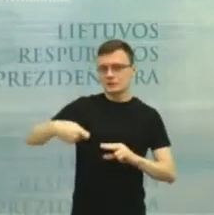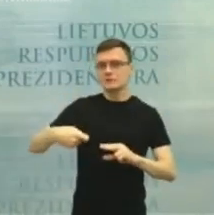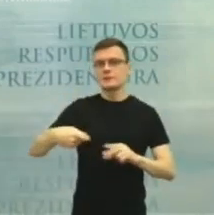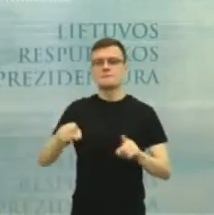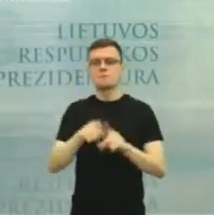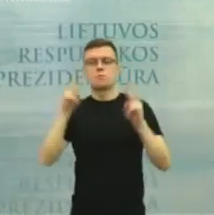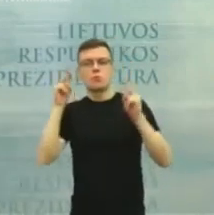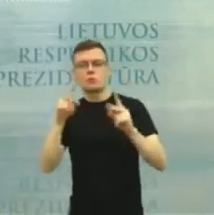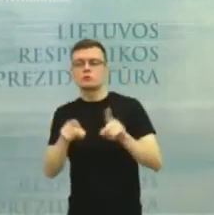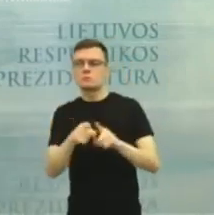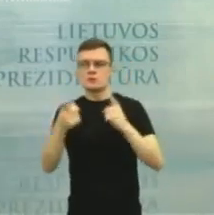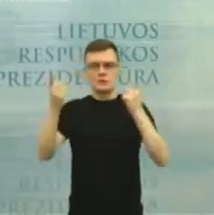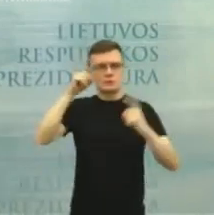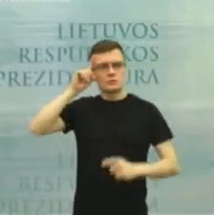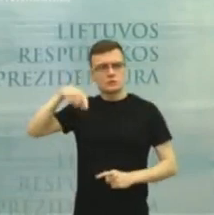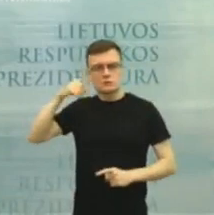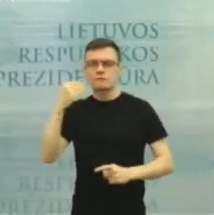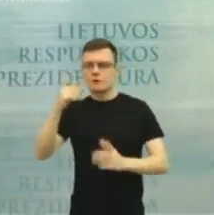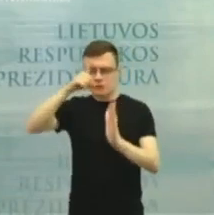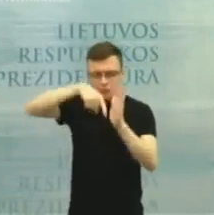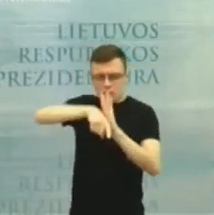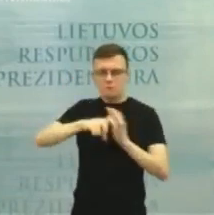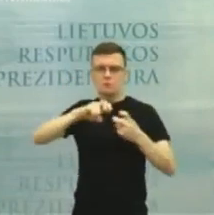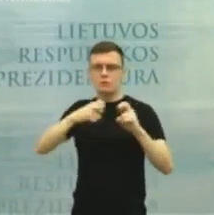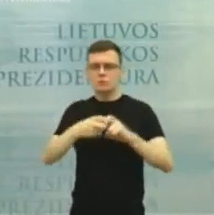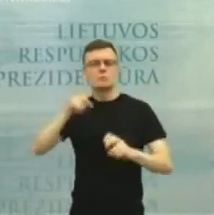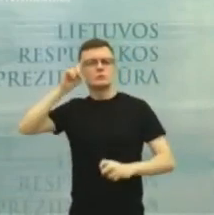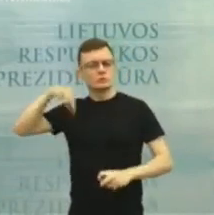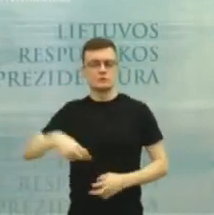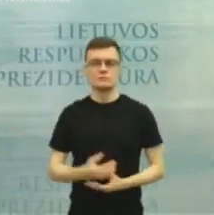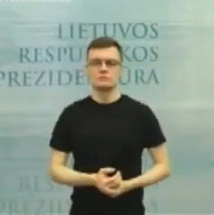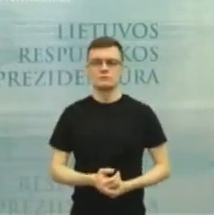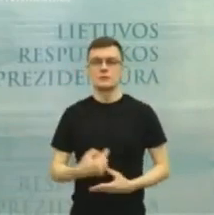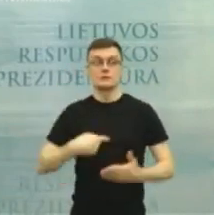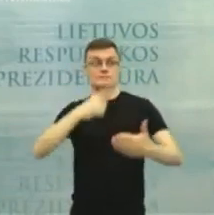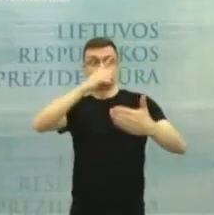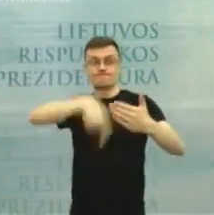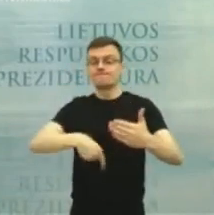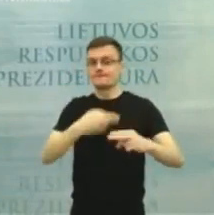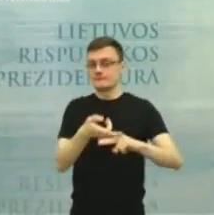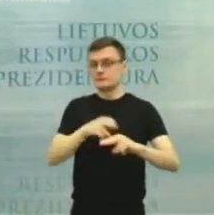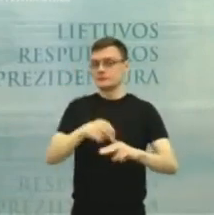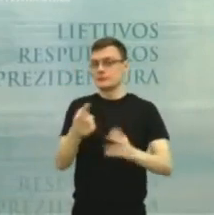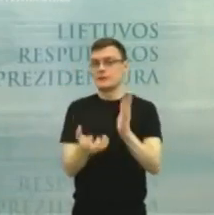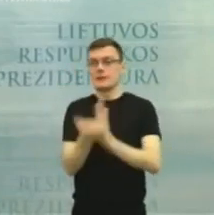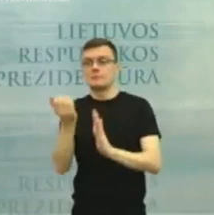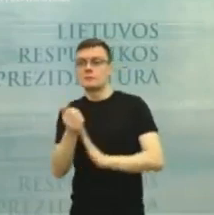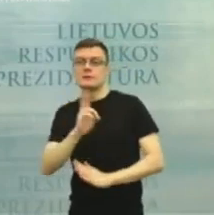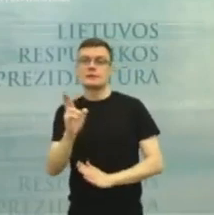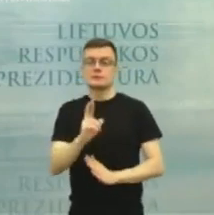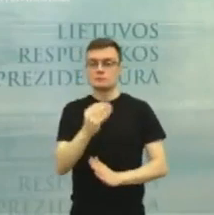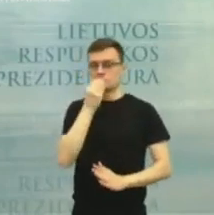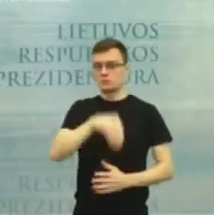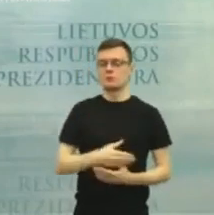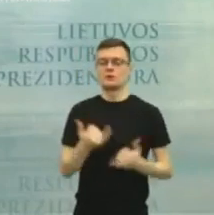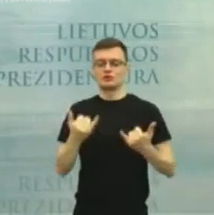galbūt požiūrį informuotumų ir įsigilinimų į mūsų problemas. Tai labai tikiuosi, kad tai duos gerus vaisius, tai, ką mes